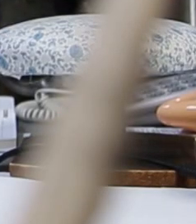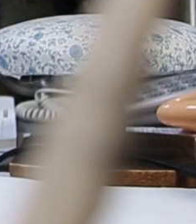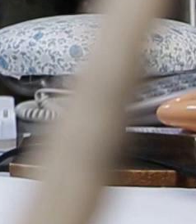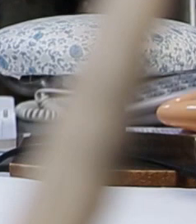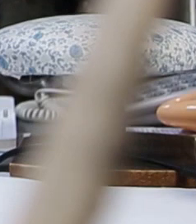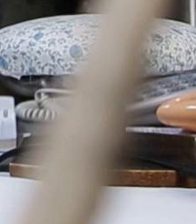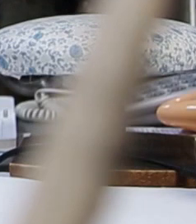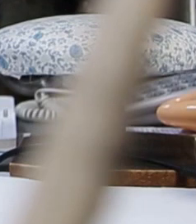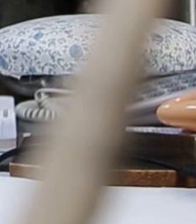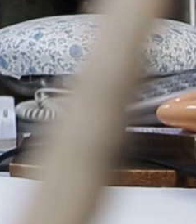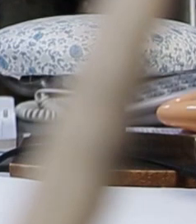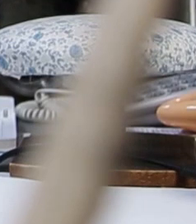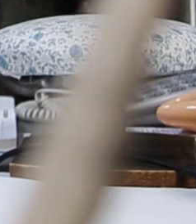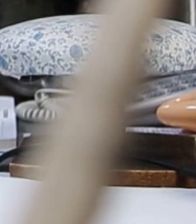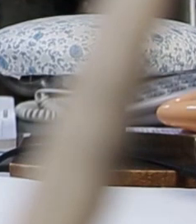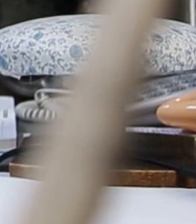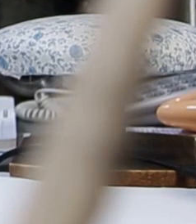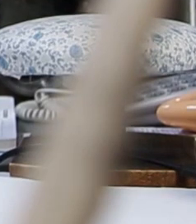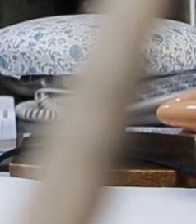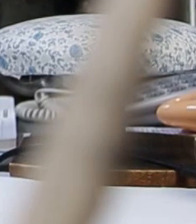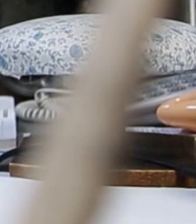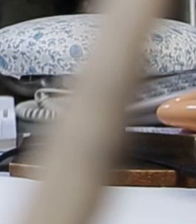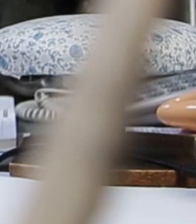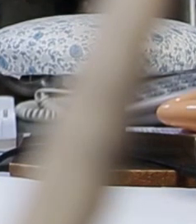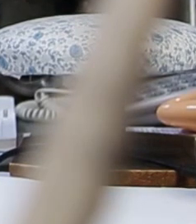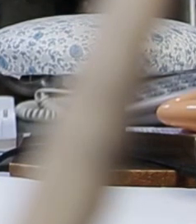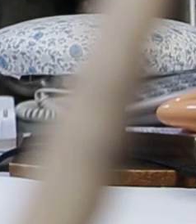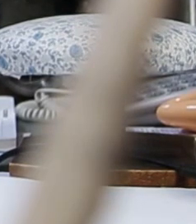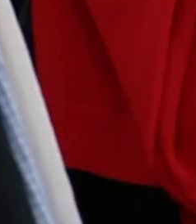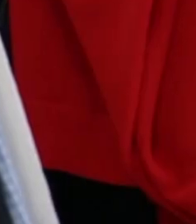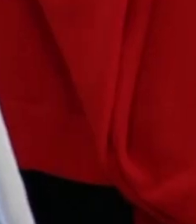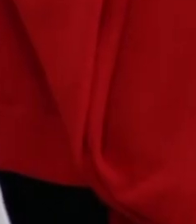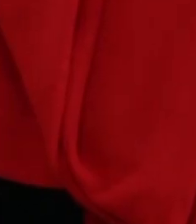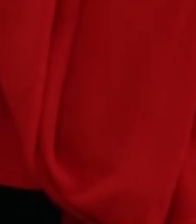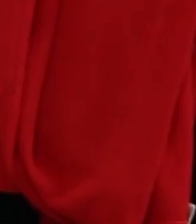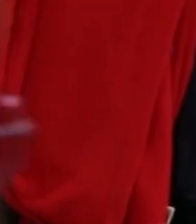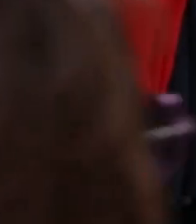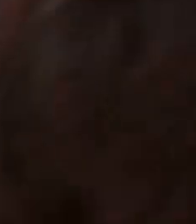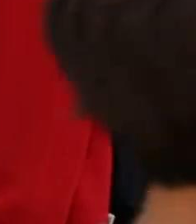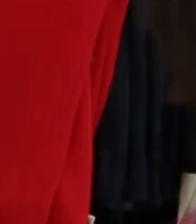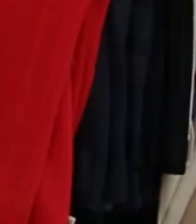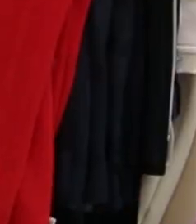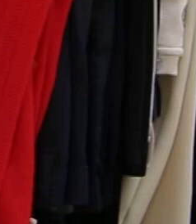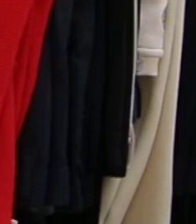안녕하세요. 저는 신길동에 사는 이양순이라고 합니다.